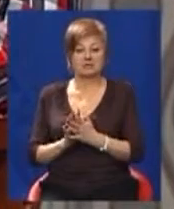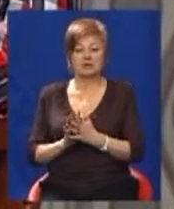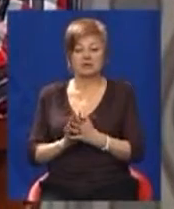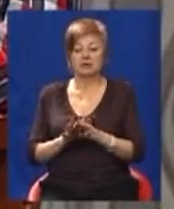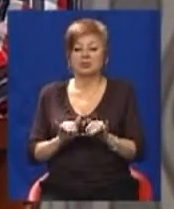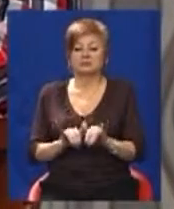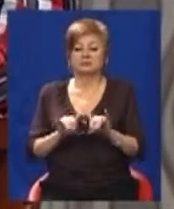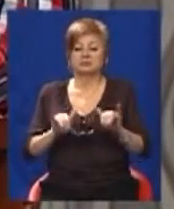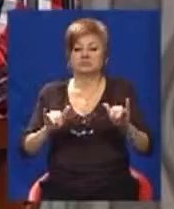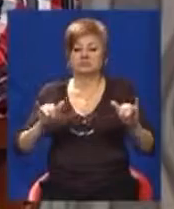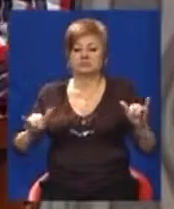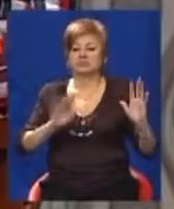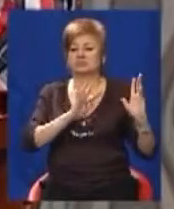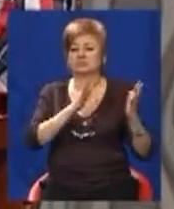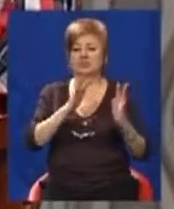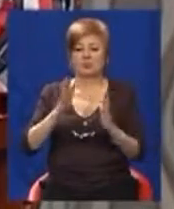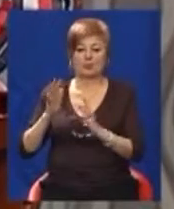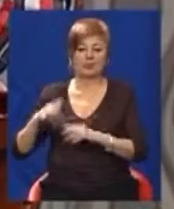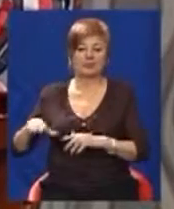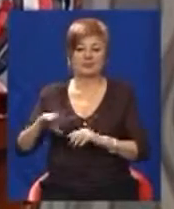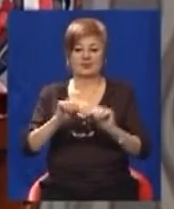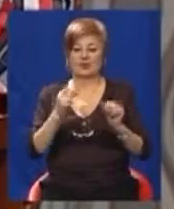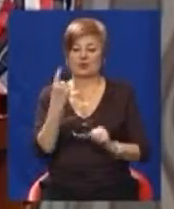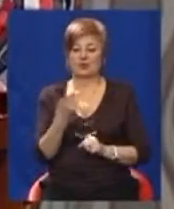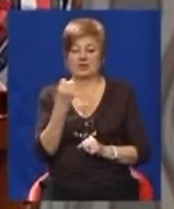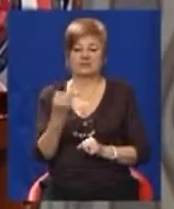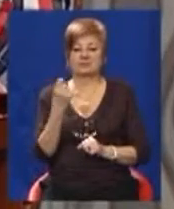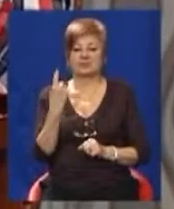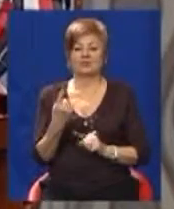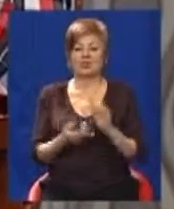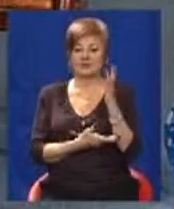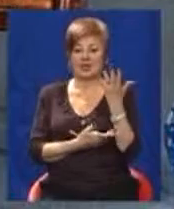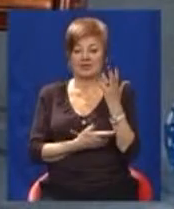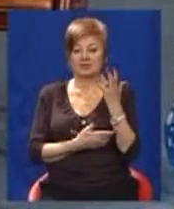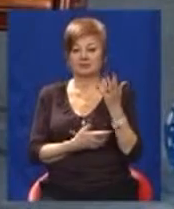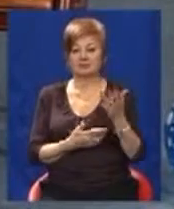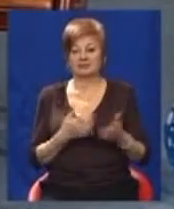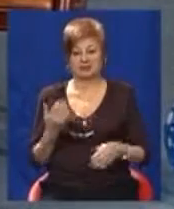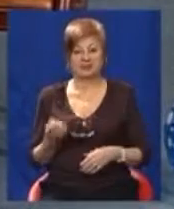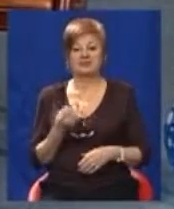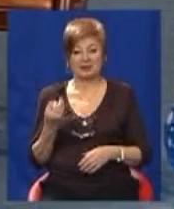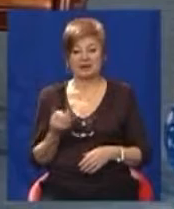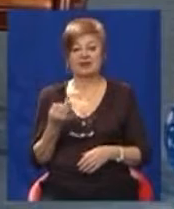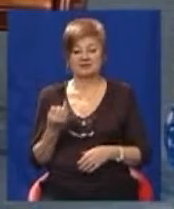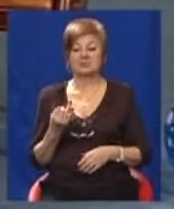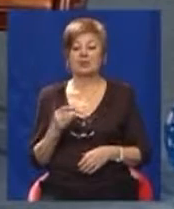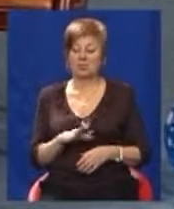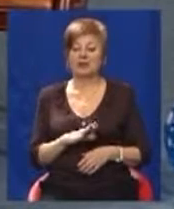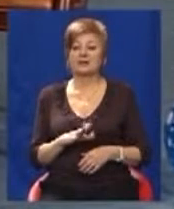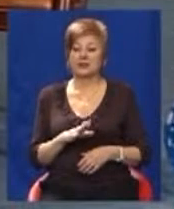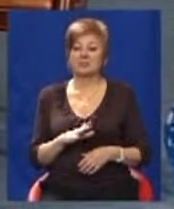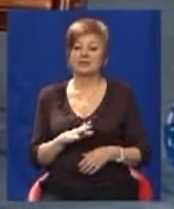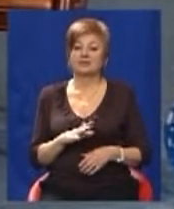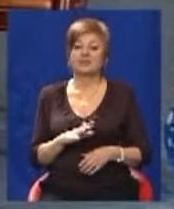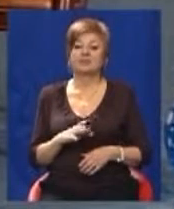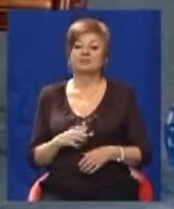целый парк бы был, ну, власне, створен из одного дерева, целый лес бы там был. Не представляю даже себе такого. Это было бы очень